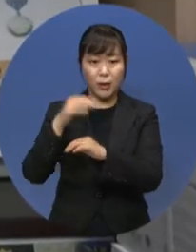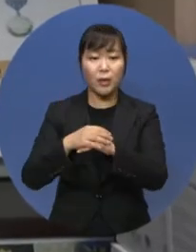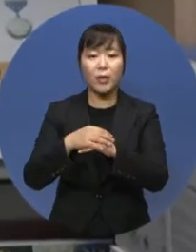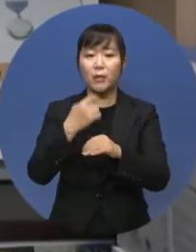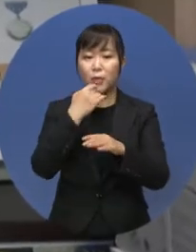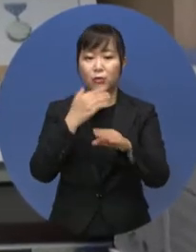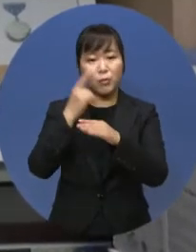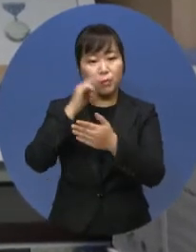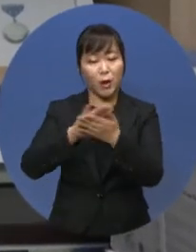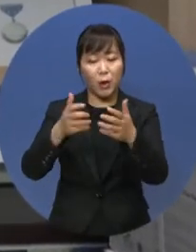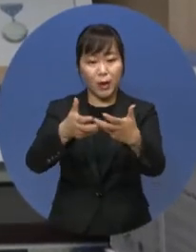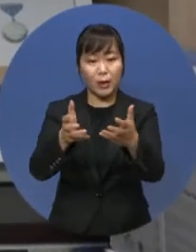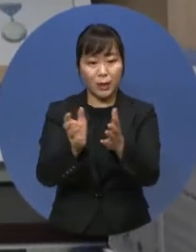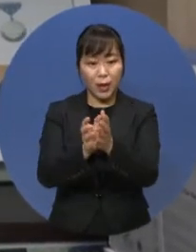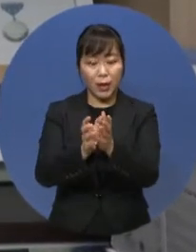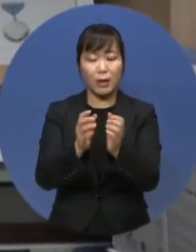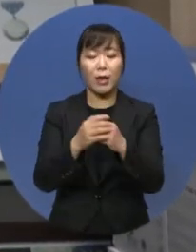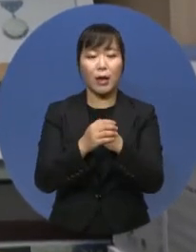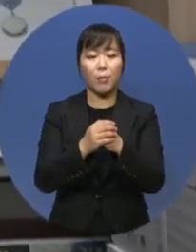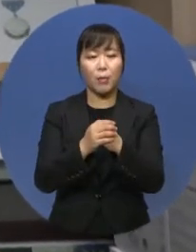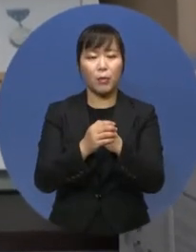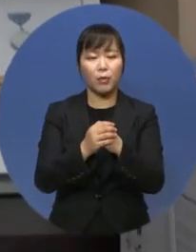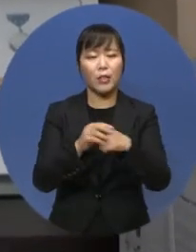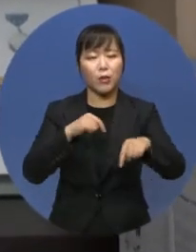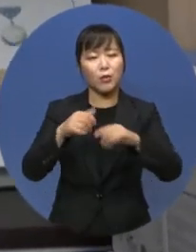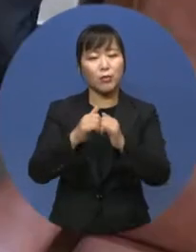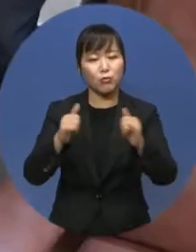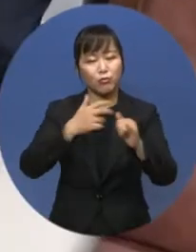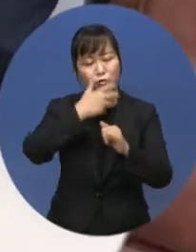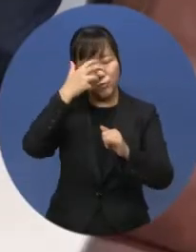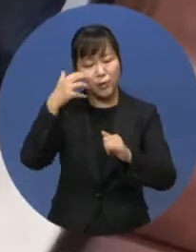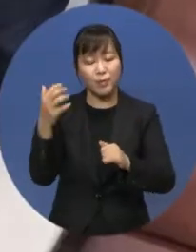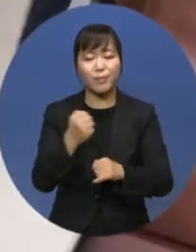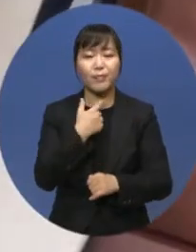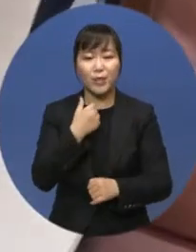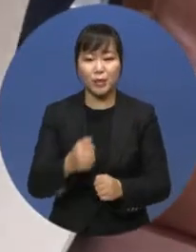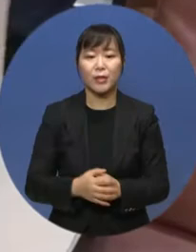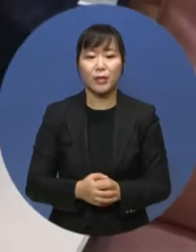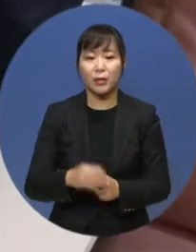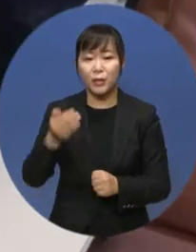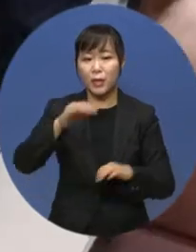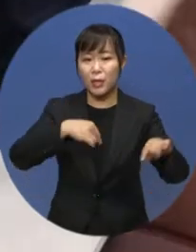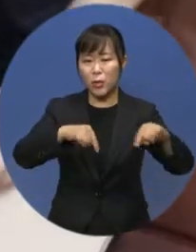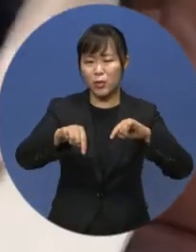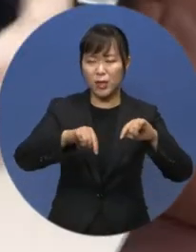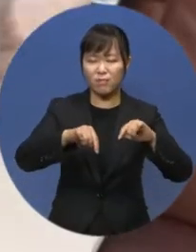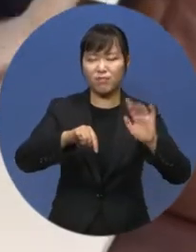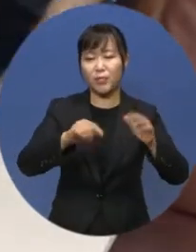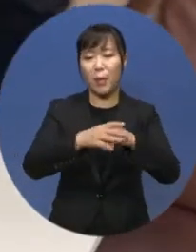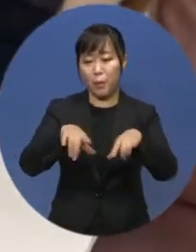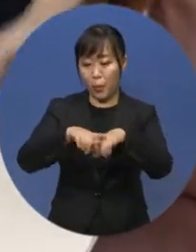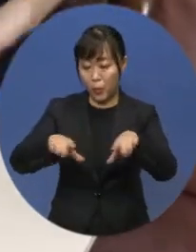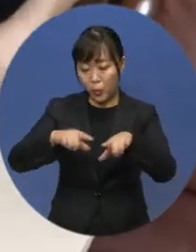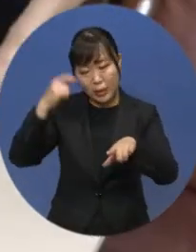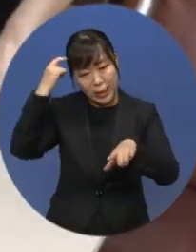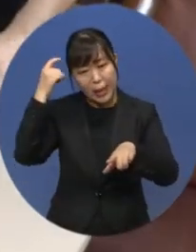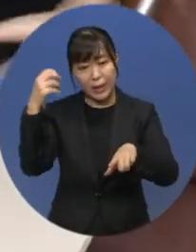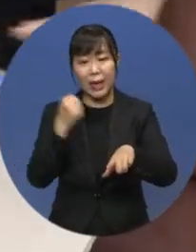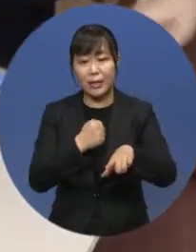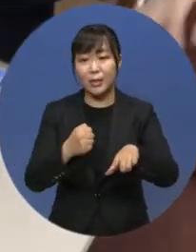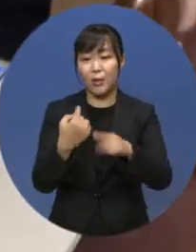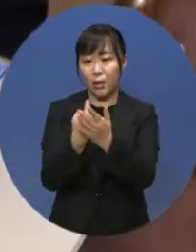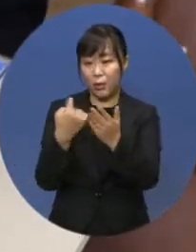최고위원 정치위원으로서 꿈을 키웠습니다. 그러나 정치보다 평소에